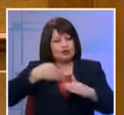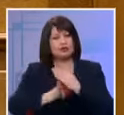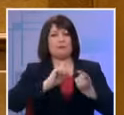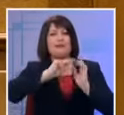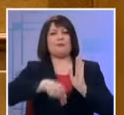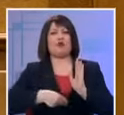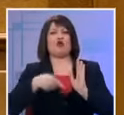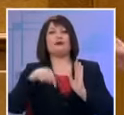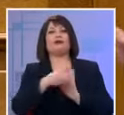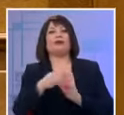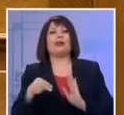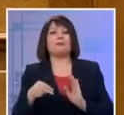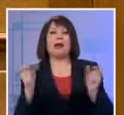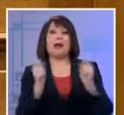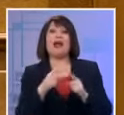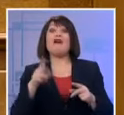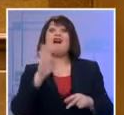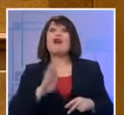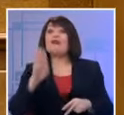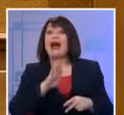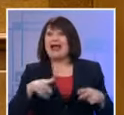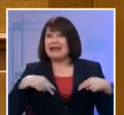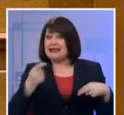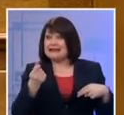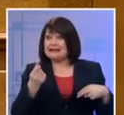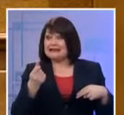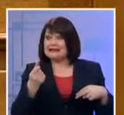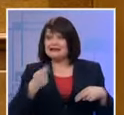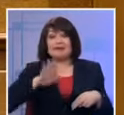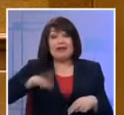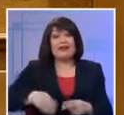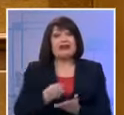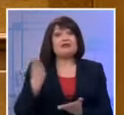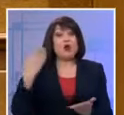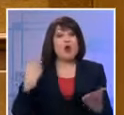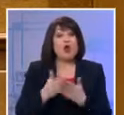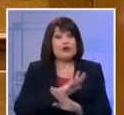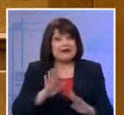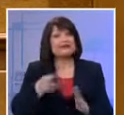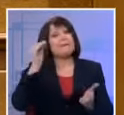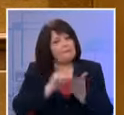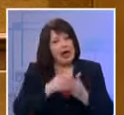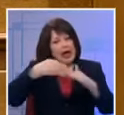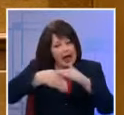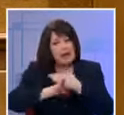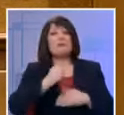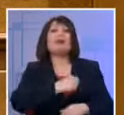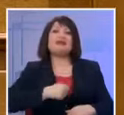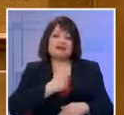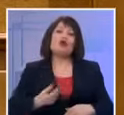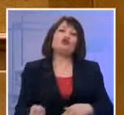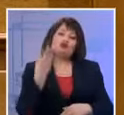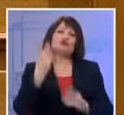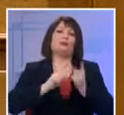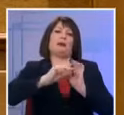μνημόνιο. Ενώ το email Βαρουφάκη αφορά πως θα τελειώσουμε την τελευταία αξιολόγηση για να μπούμε και πάλι δυστυχώς σε επόμενο